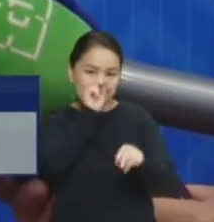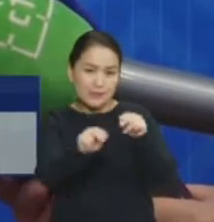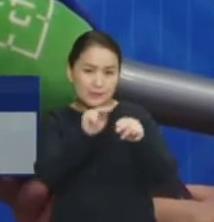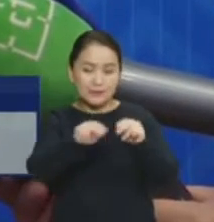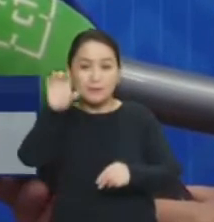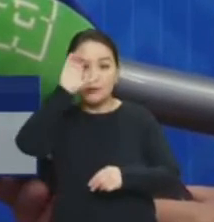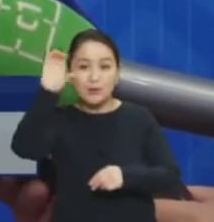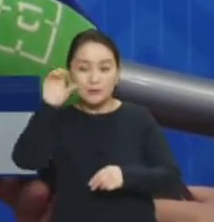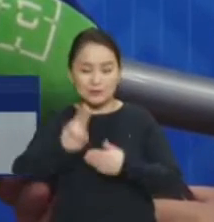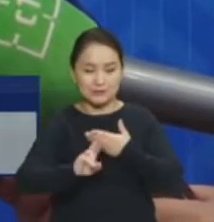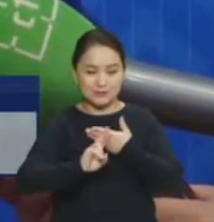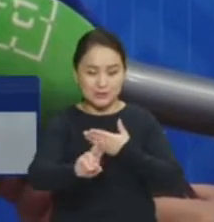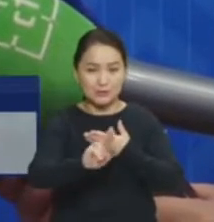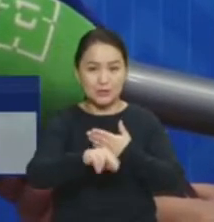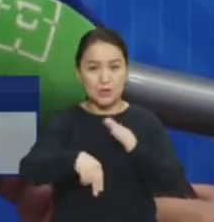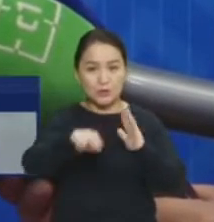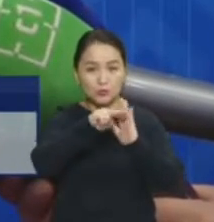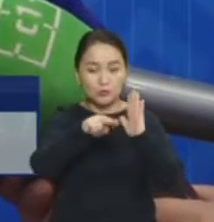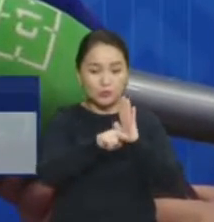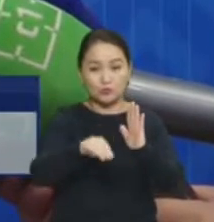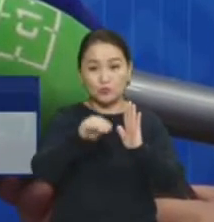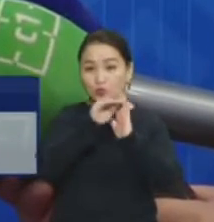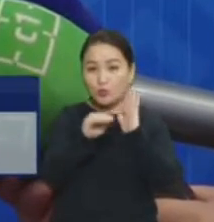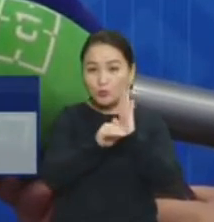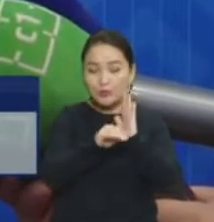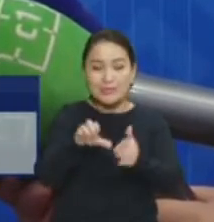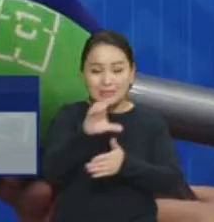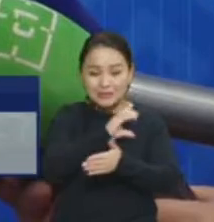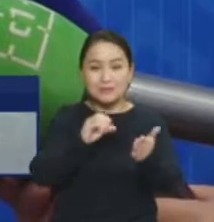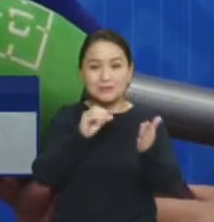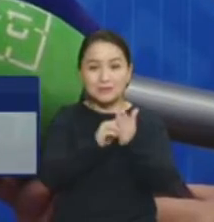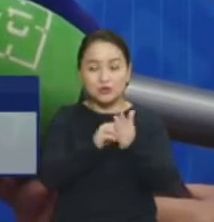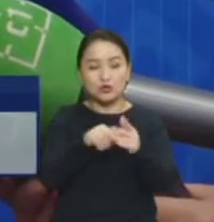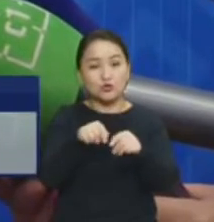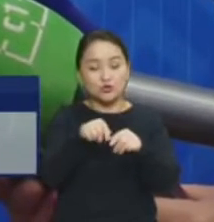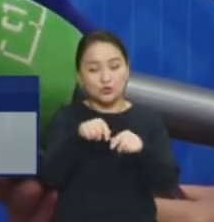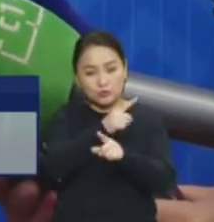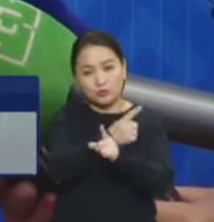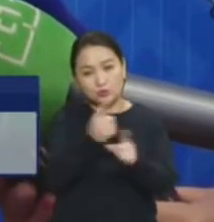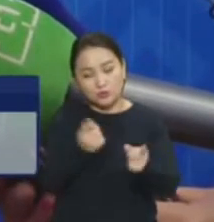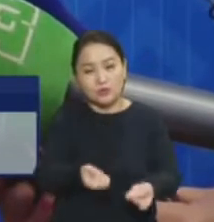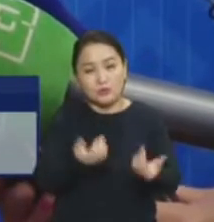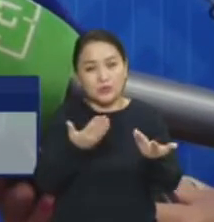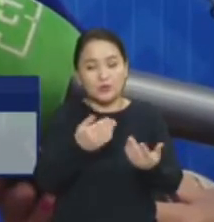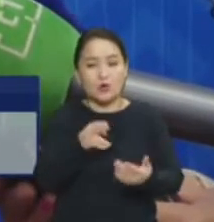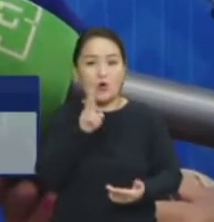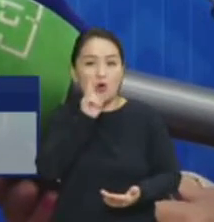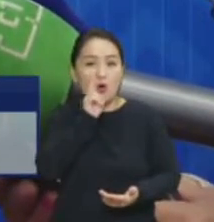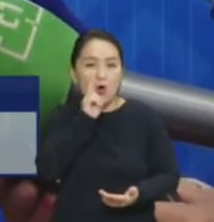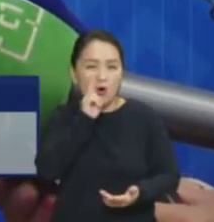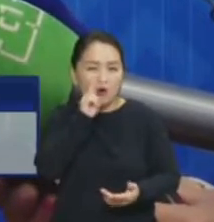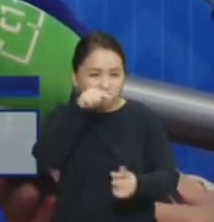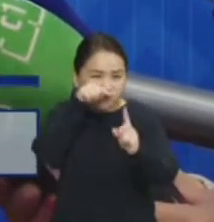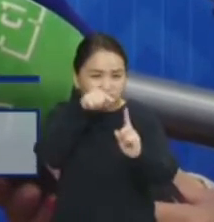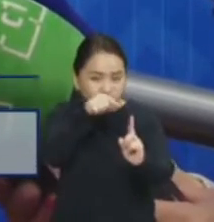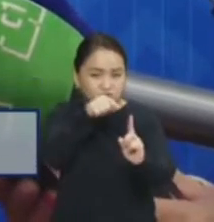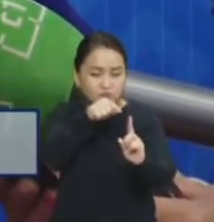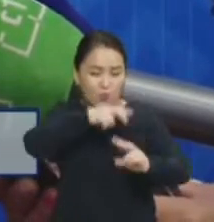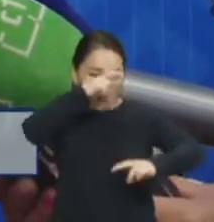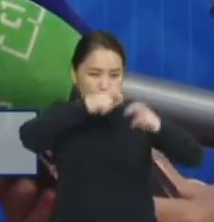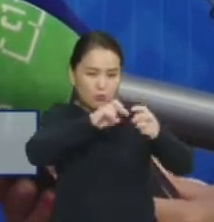бол цаашдаа энэ дүрм журм стандартын зөрчил гаргасан одоо хүнсний аюулгүй байдалд холбоот хүнсний чиглэлийн үйлдвэрлүүдэд хатуу арга хэмжээг